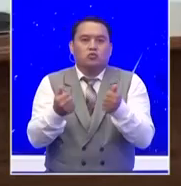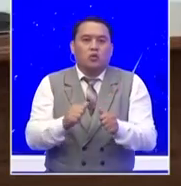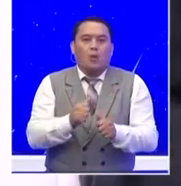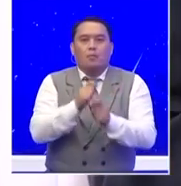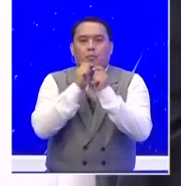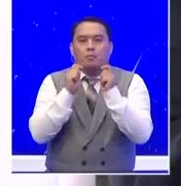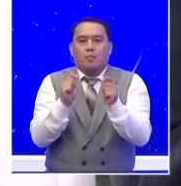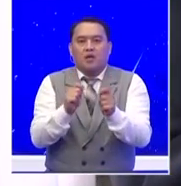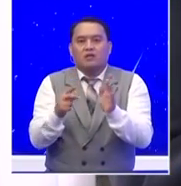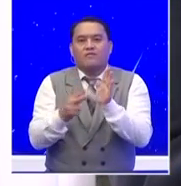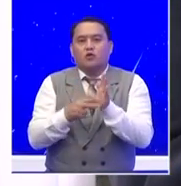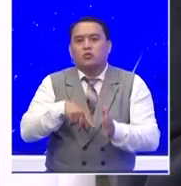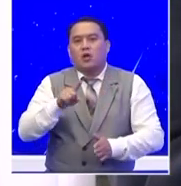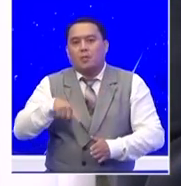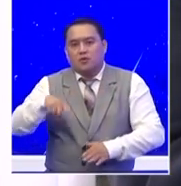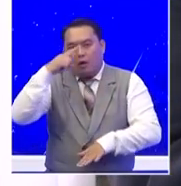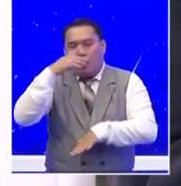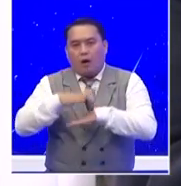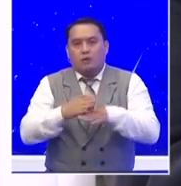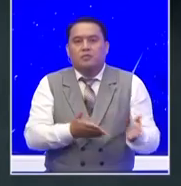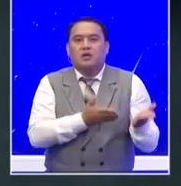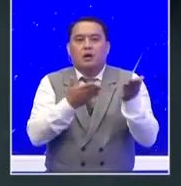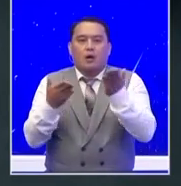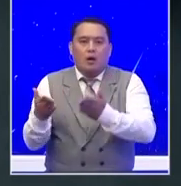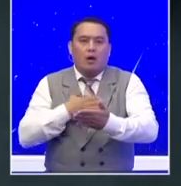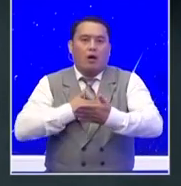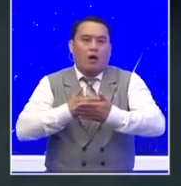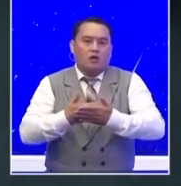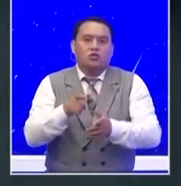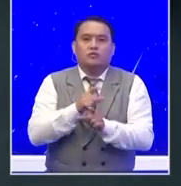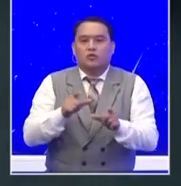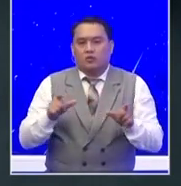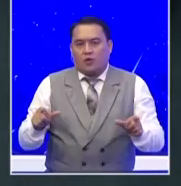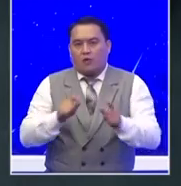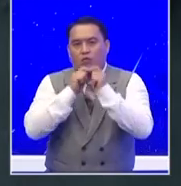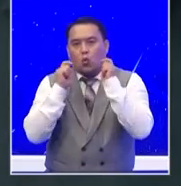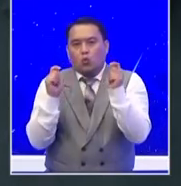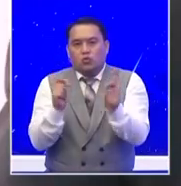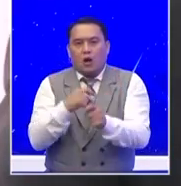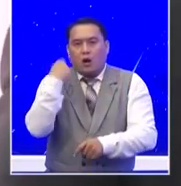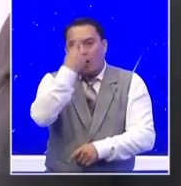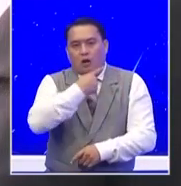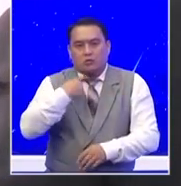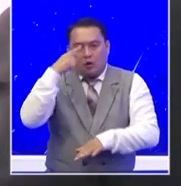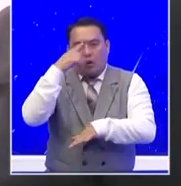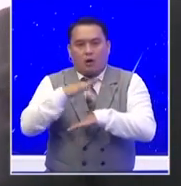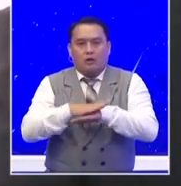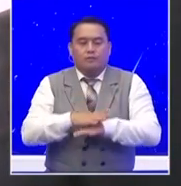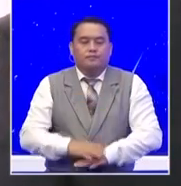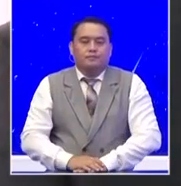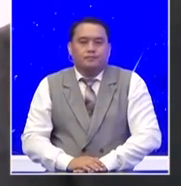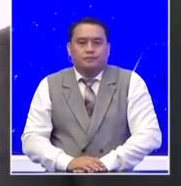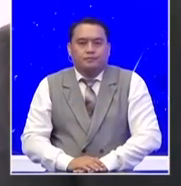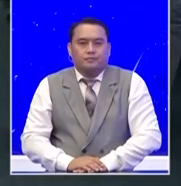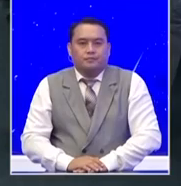благодарственных писем по 8 номинациям в акимат были приглашены наиболее активные граждане. Вручал награды лично градоначальник Галымжан